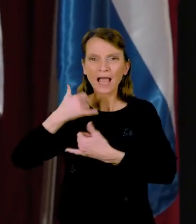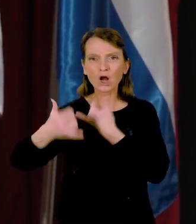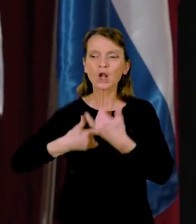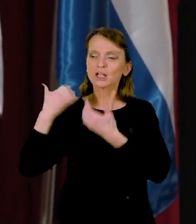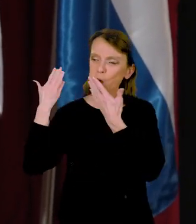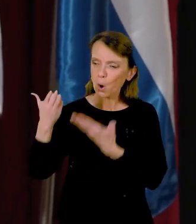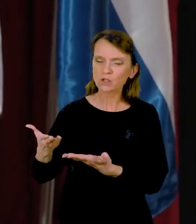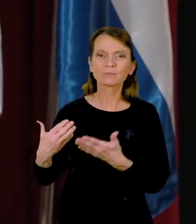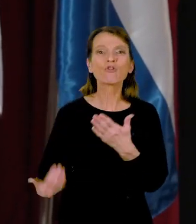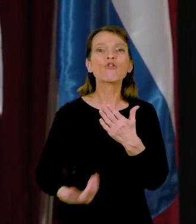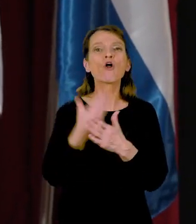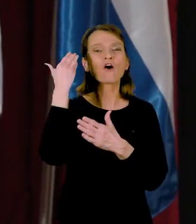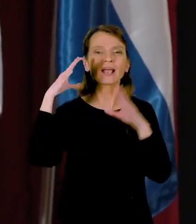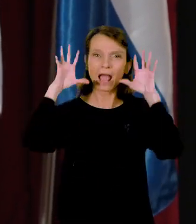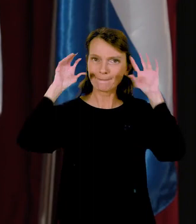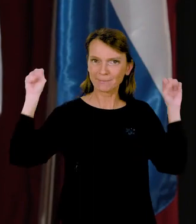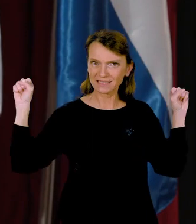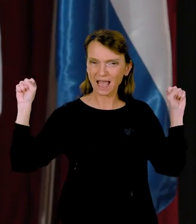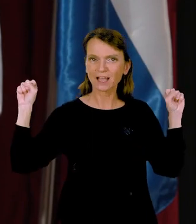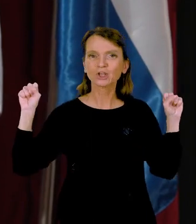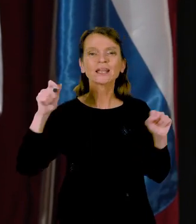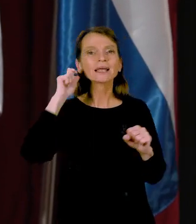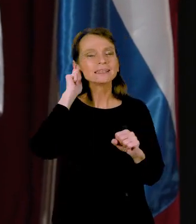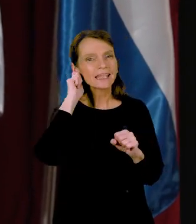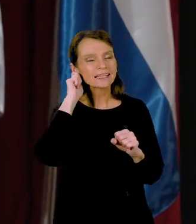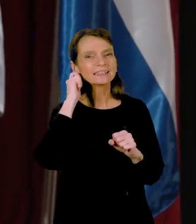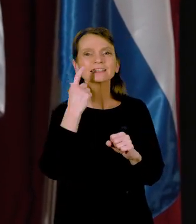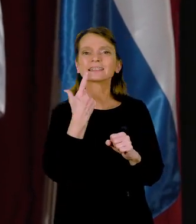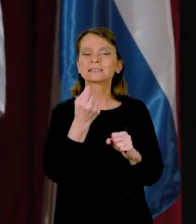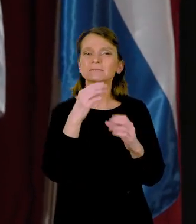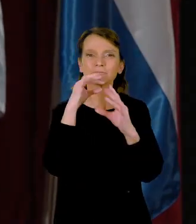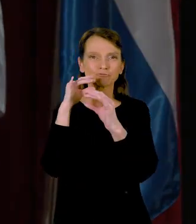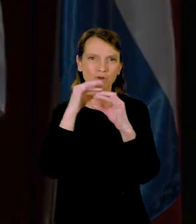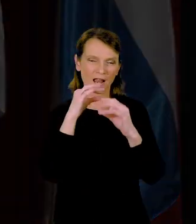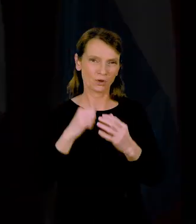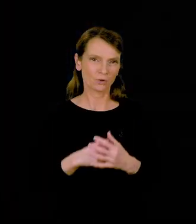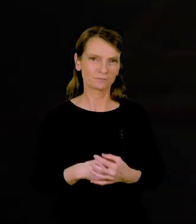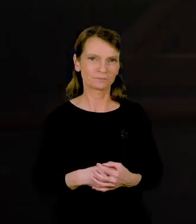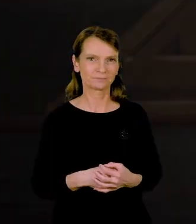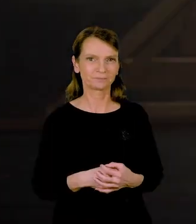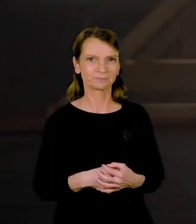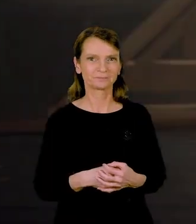leto gostimo novega ambasadorja Deklice s piščalko.